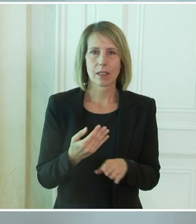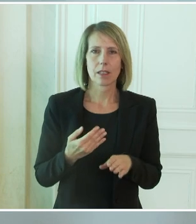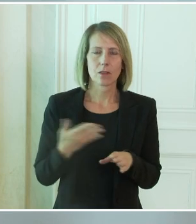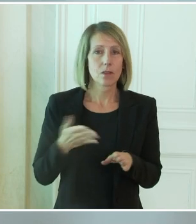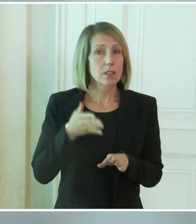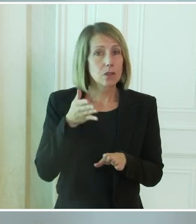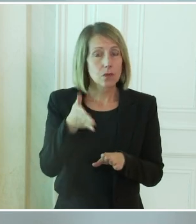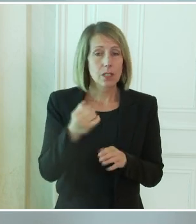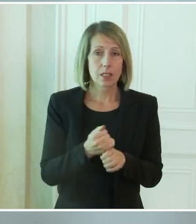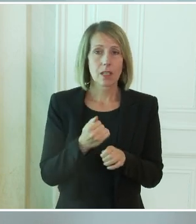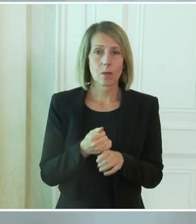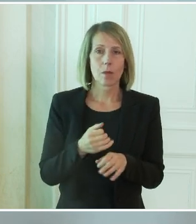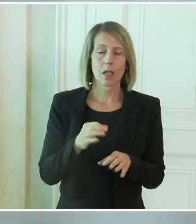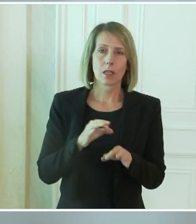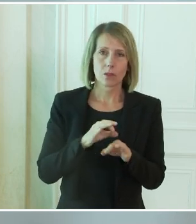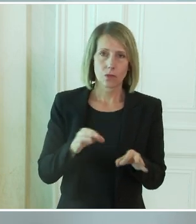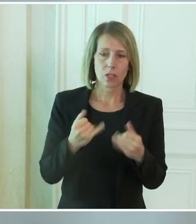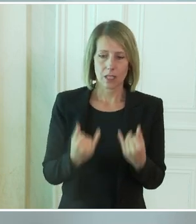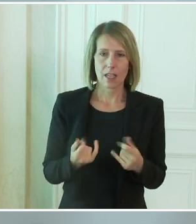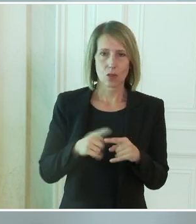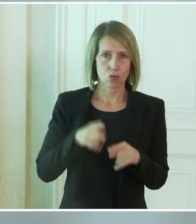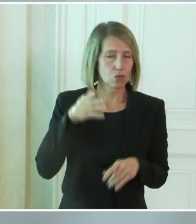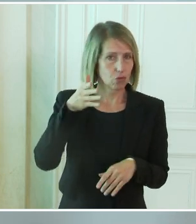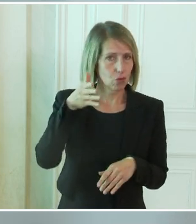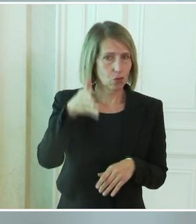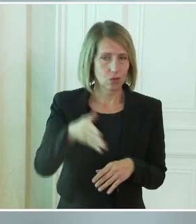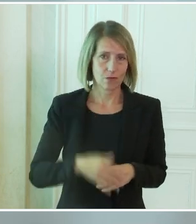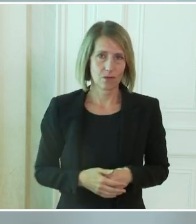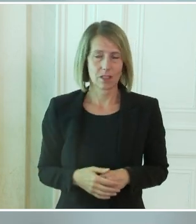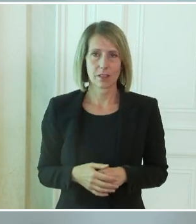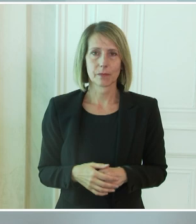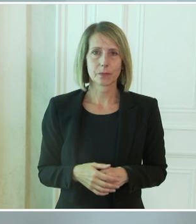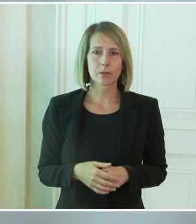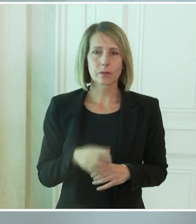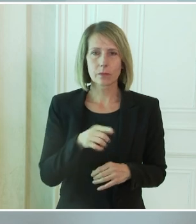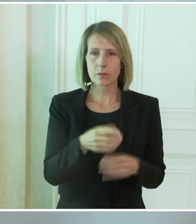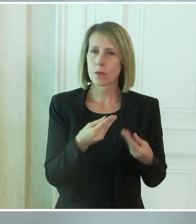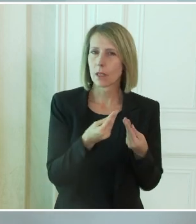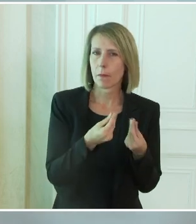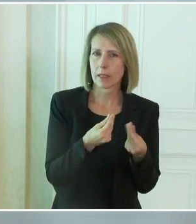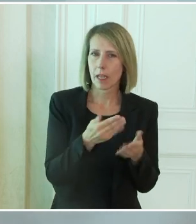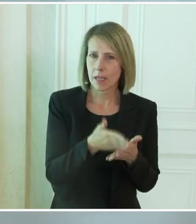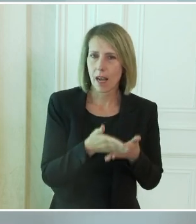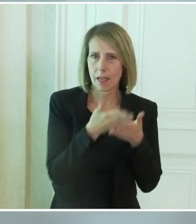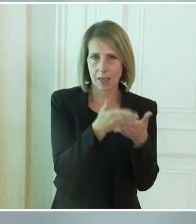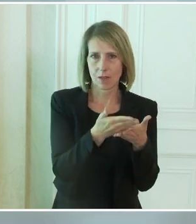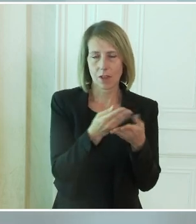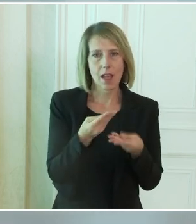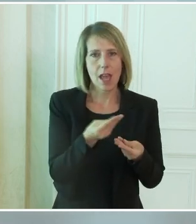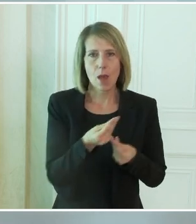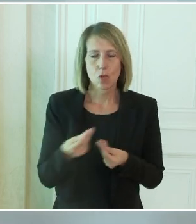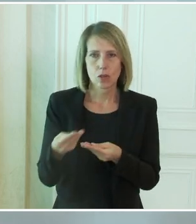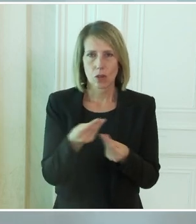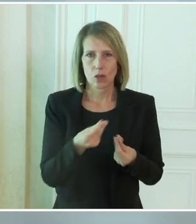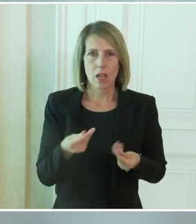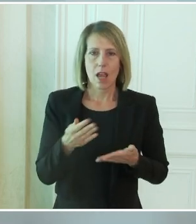gemacht wird und auch in der Zukunft. Das ist die materielle Hilfe, die emotionale